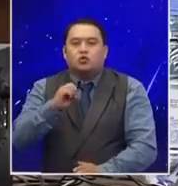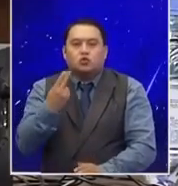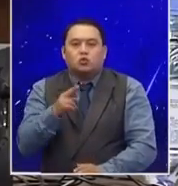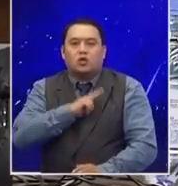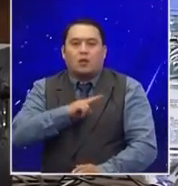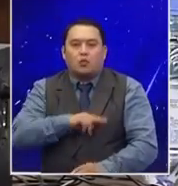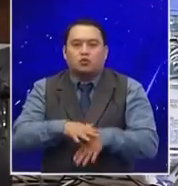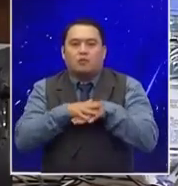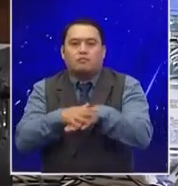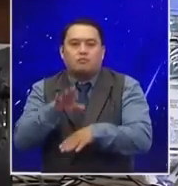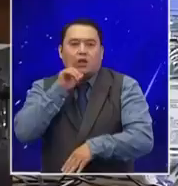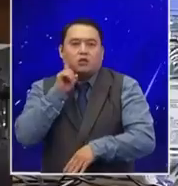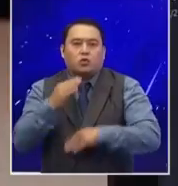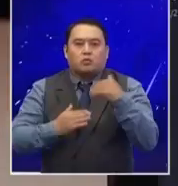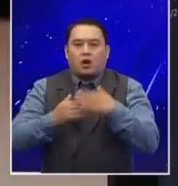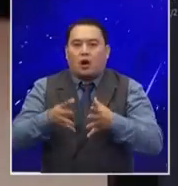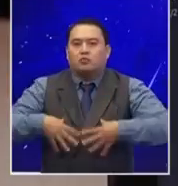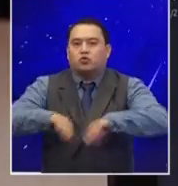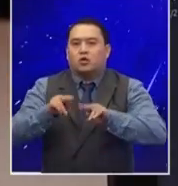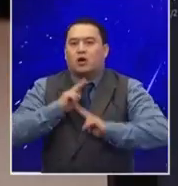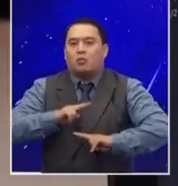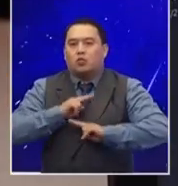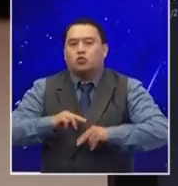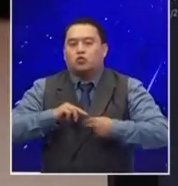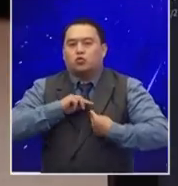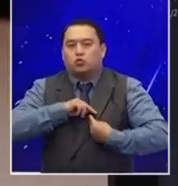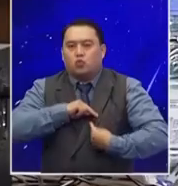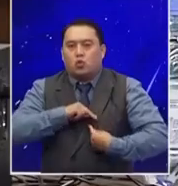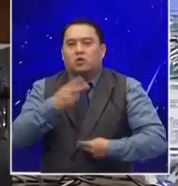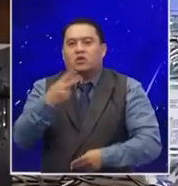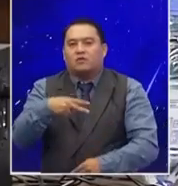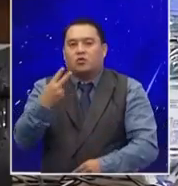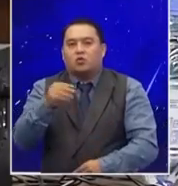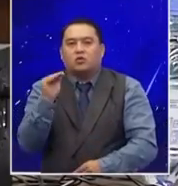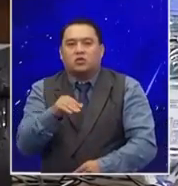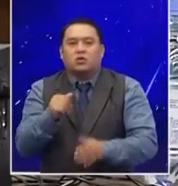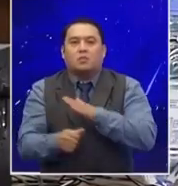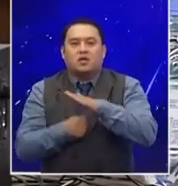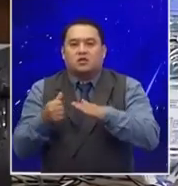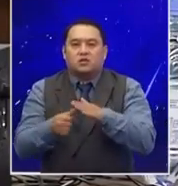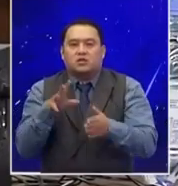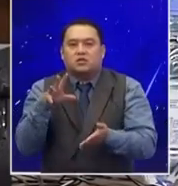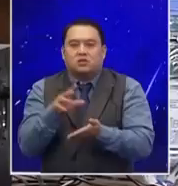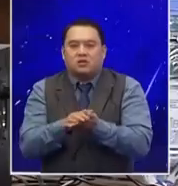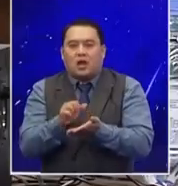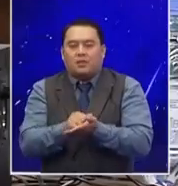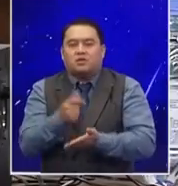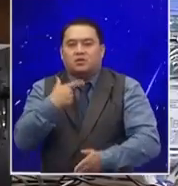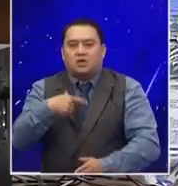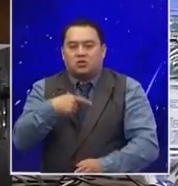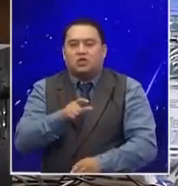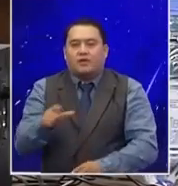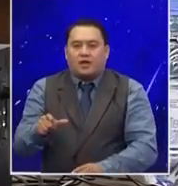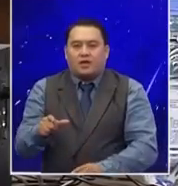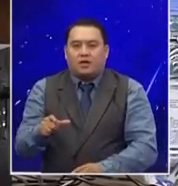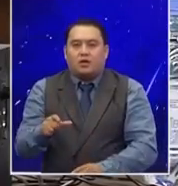рабочие места, молодежную практику и общественные работы трудоустроено свыше 22 тысяч безработных и самозанятых граждан.